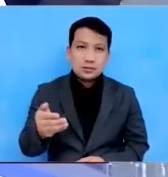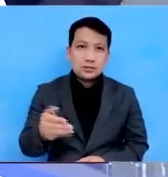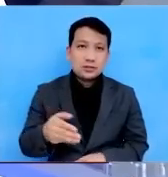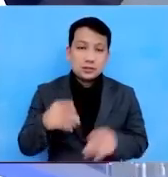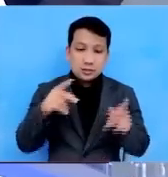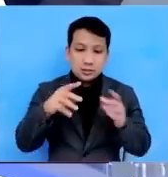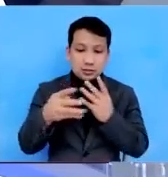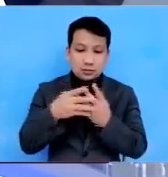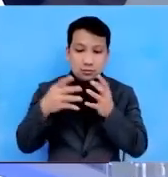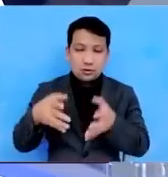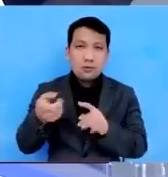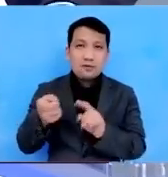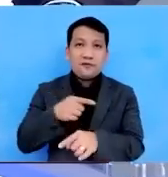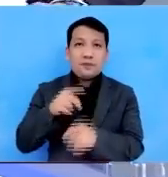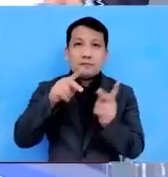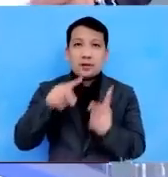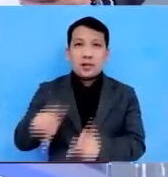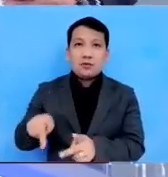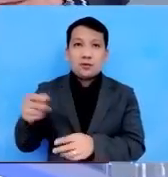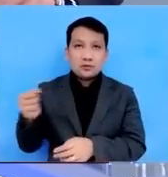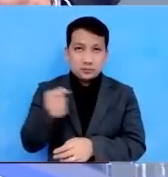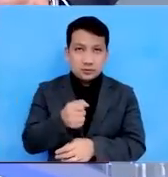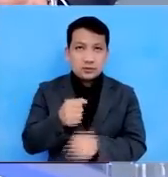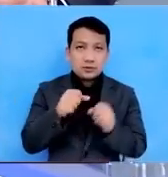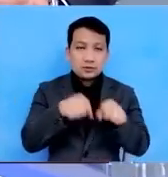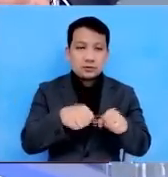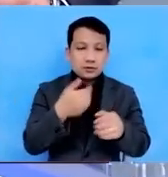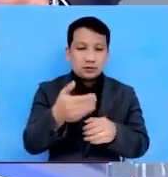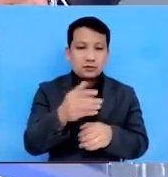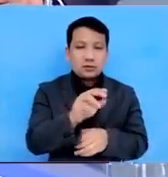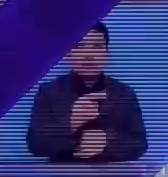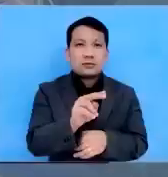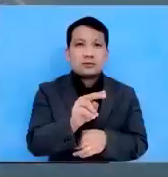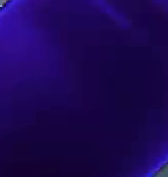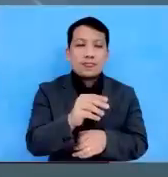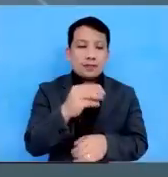kaso sa pagpatay kay Lapid. Nasa frontline balitang yan, Marlene Alcaide.